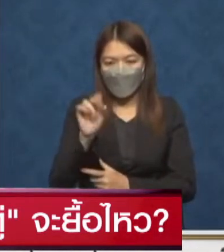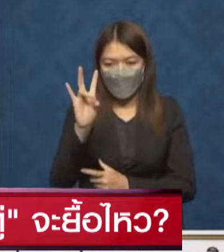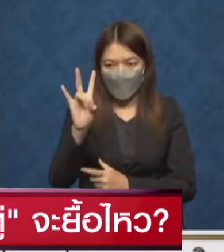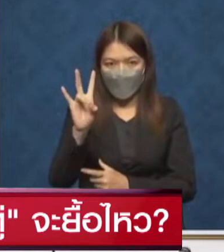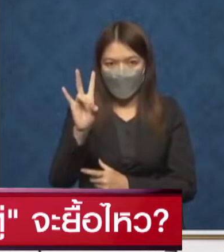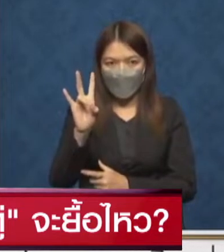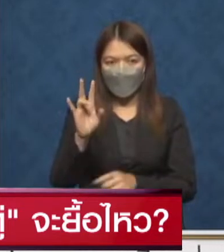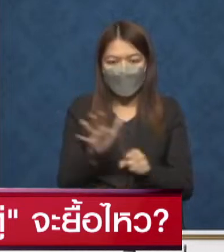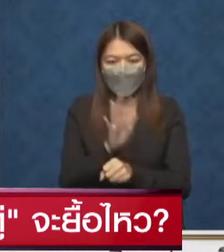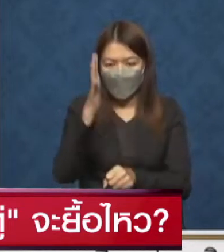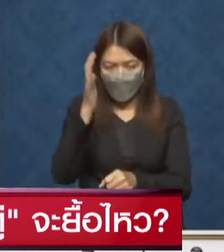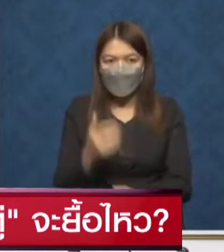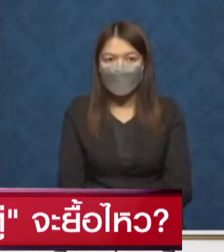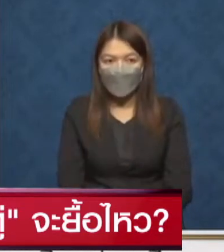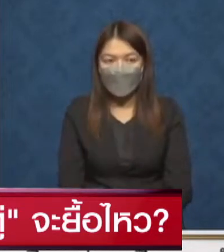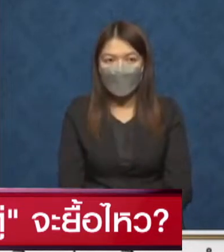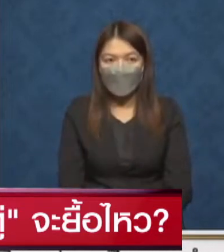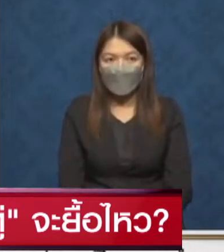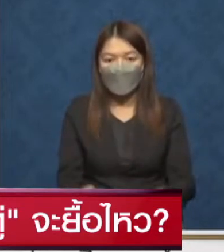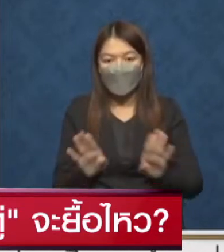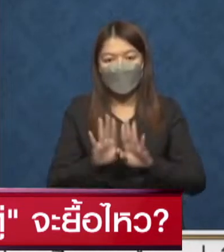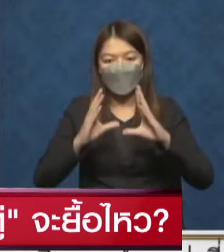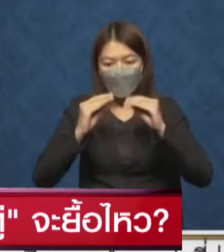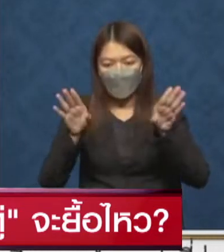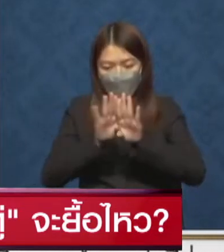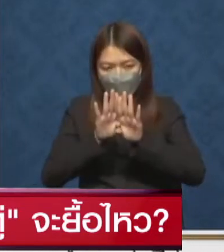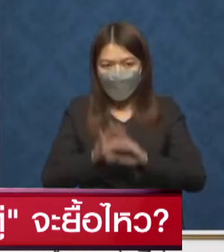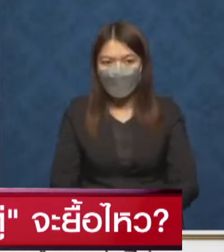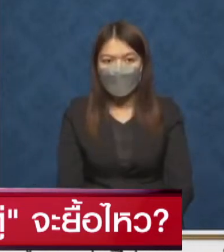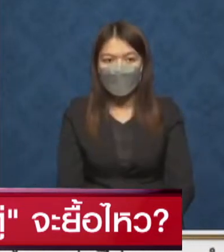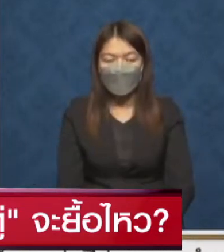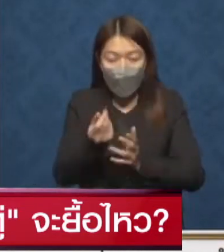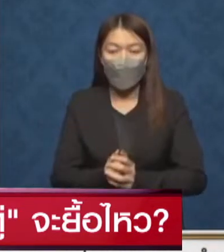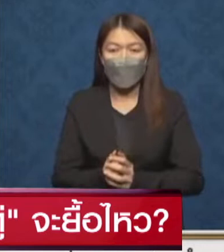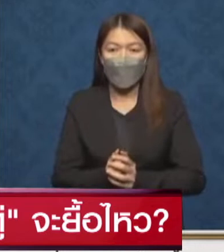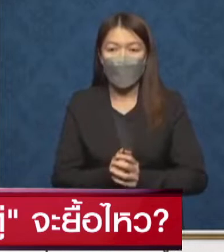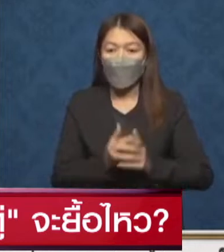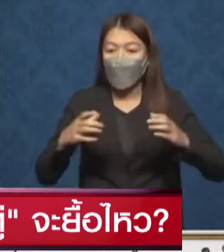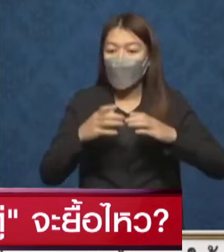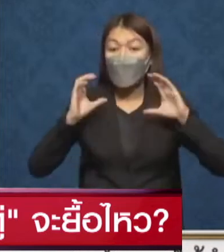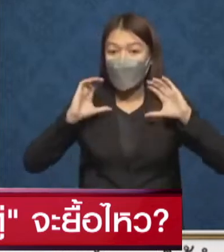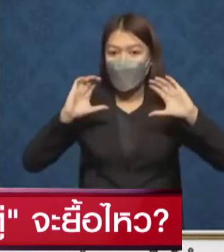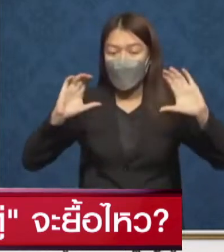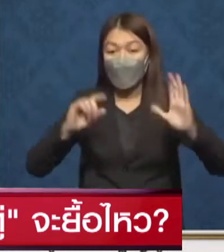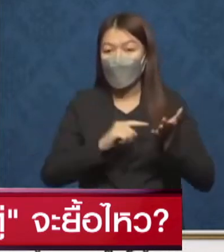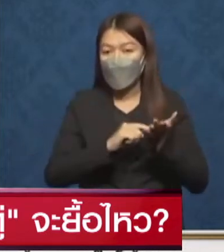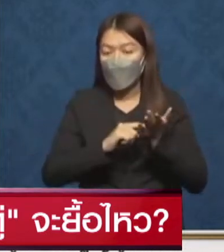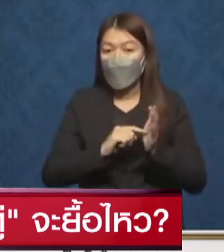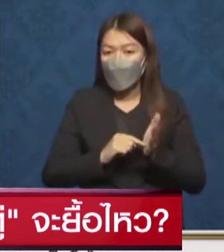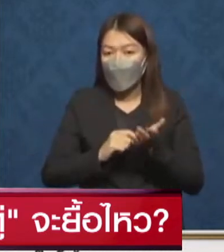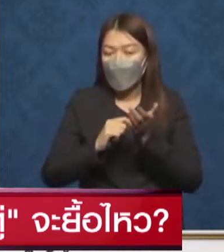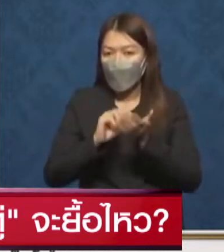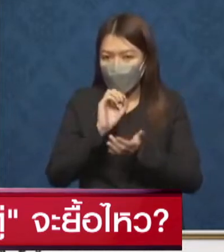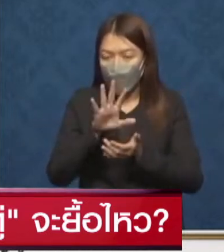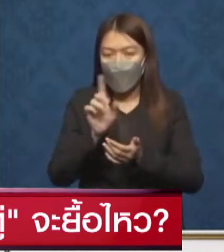227ไม่ครบองค์ประชุมนะครับขอปิดประชุมครับ กลับมาดุเดือดอีกครั้งนะครับสำหรับสภาอับปางเมื่อว